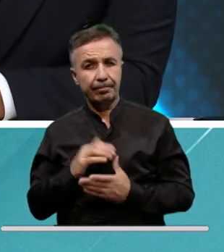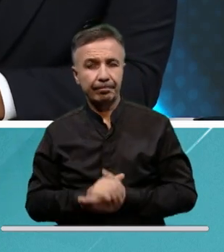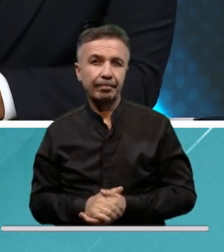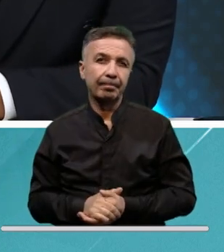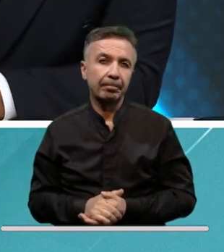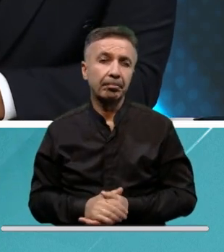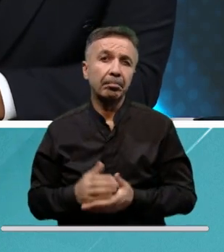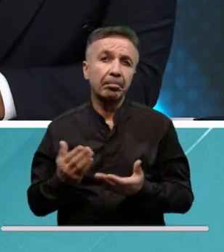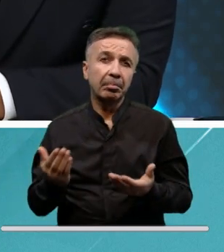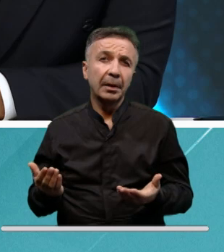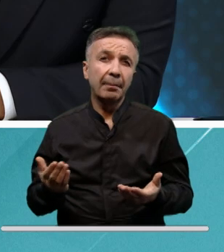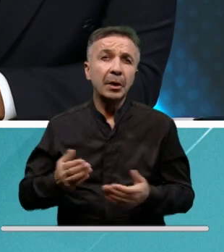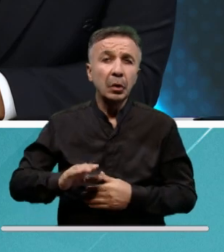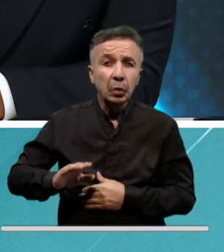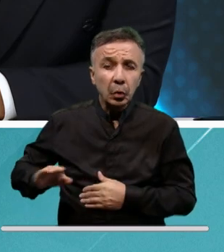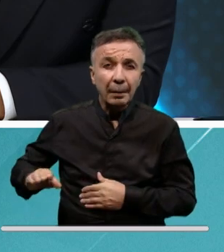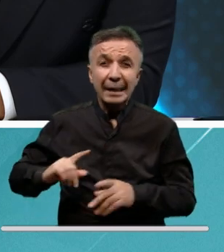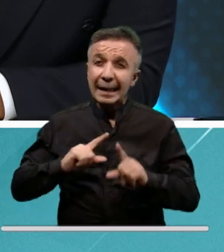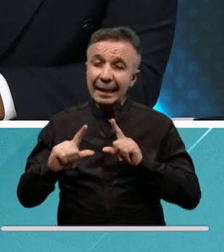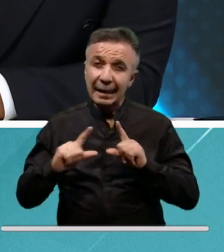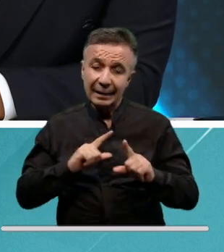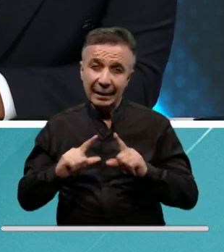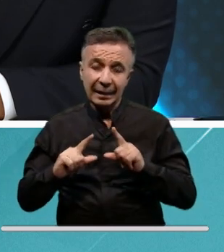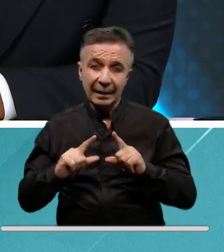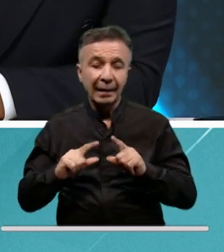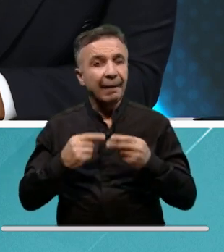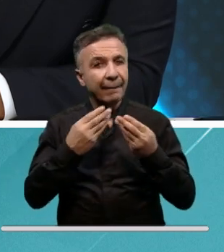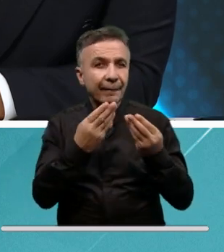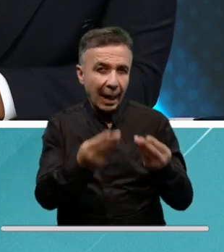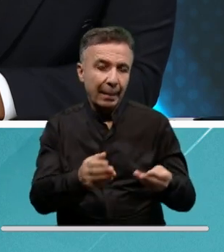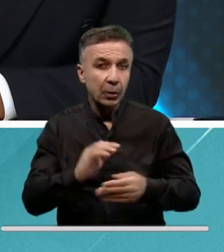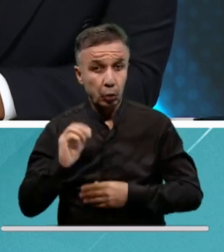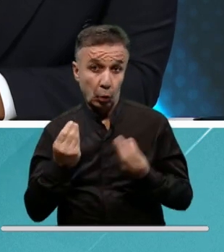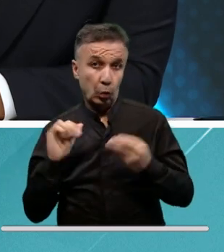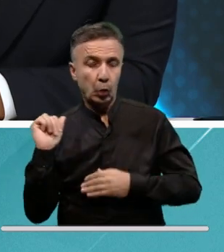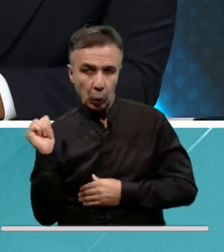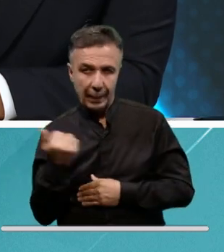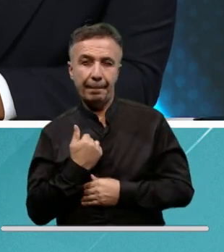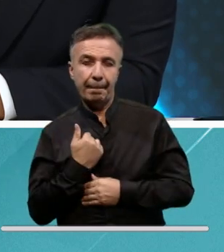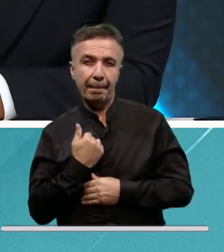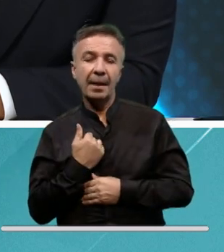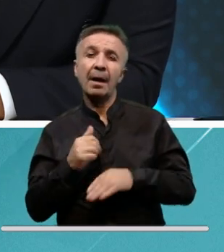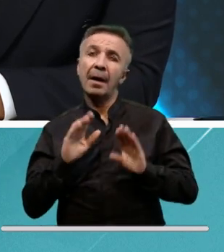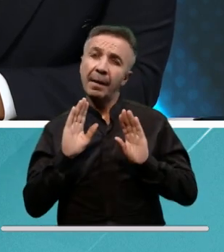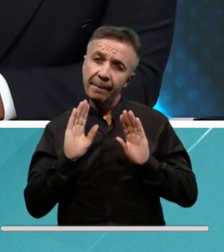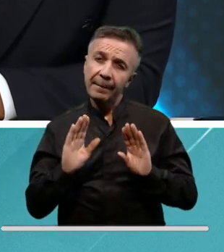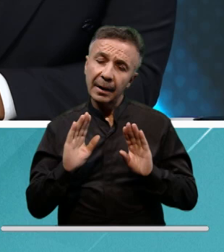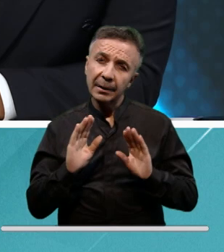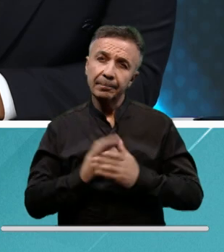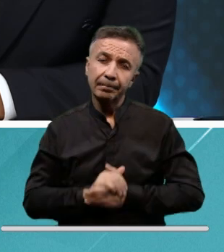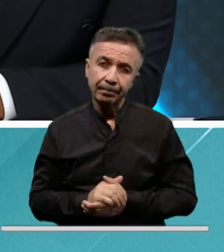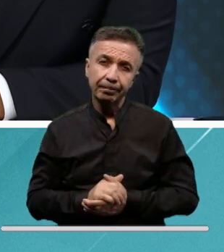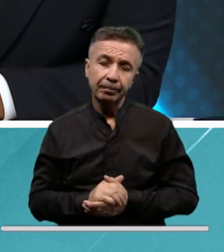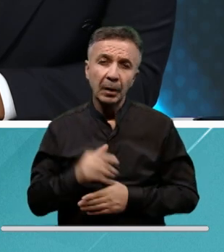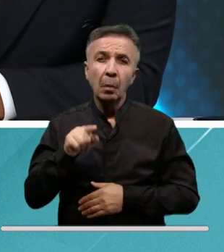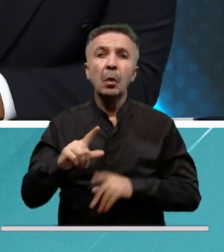Eee çocuklarımızın ihtiyaçlarını karşılamak önemli Eee fakat Eee